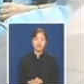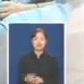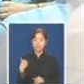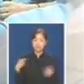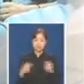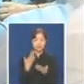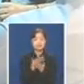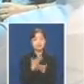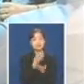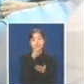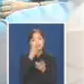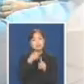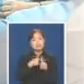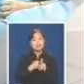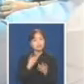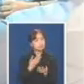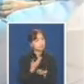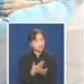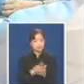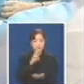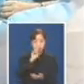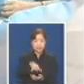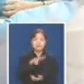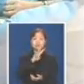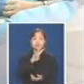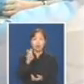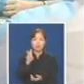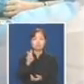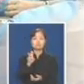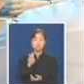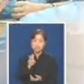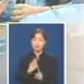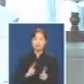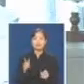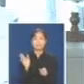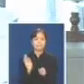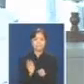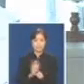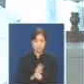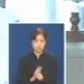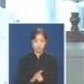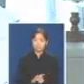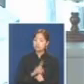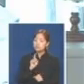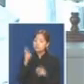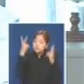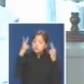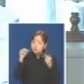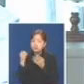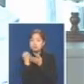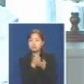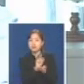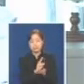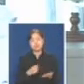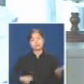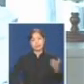แต่ก็ไม่เพียงพอนะคะ 2,200 นี่เรามีวิธีการช่วยเหลือน้องๆเหล่านี้ยังไง ความจริงเรื่องของการเปิดโอกาสให้ทำงาน